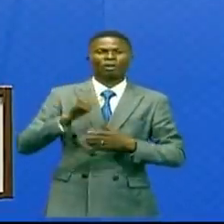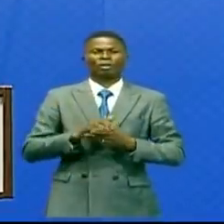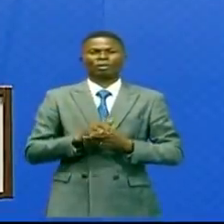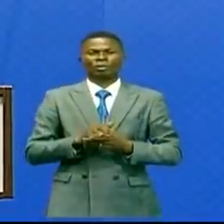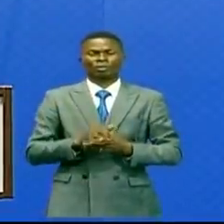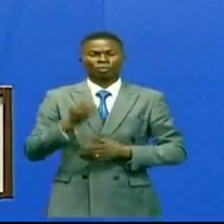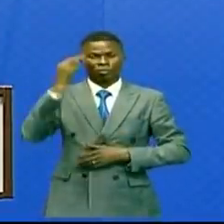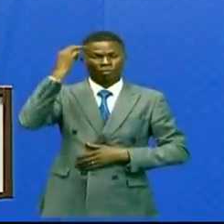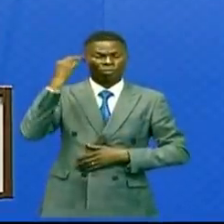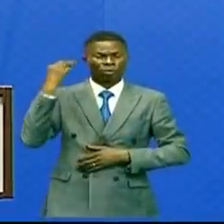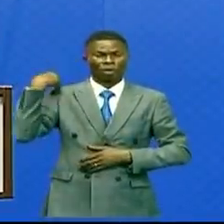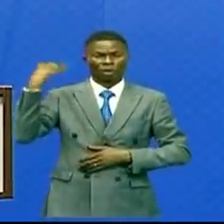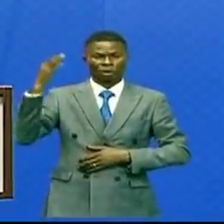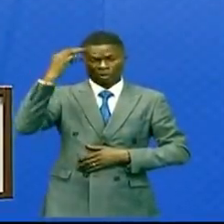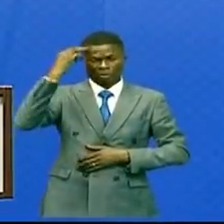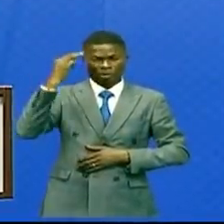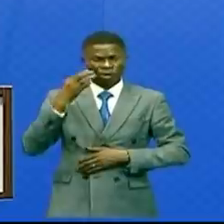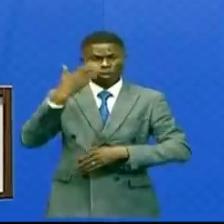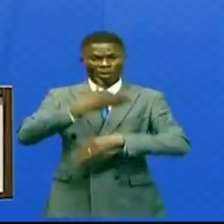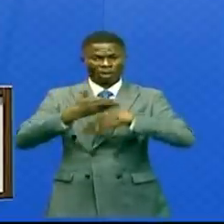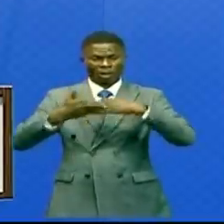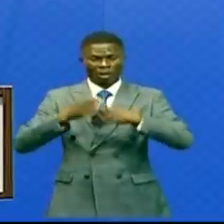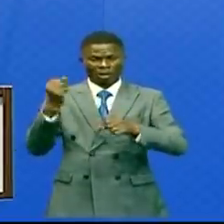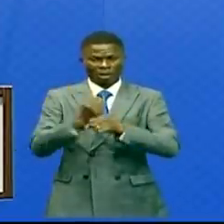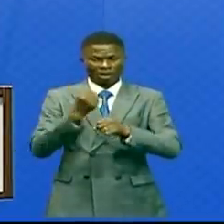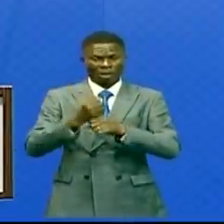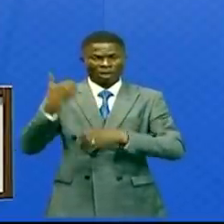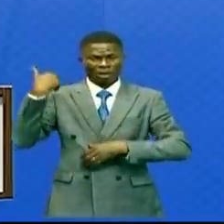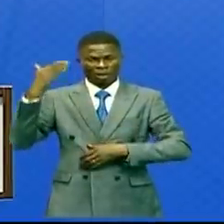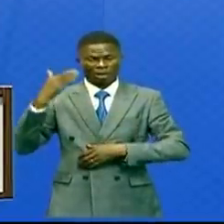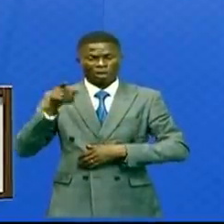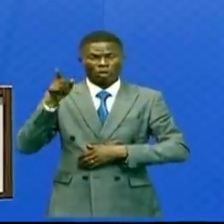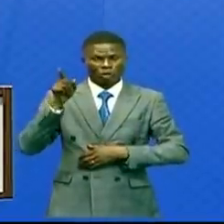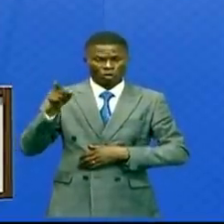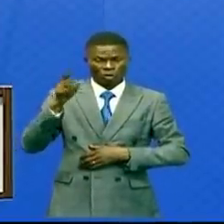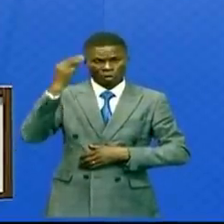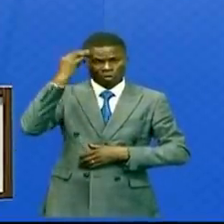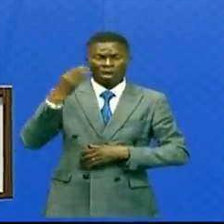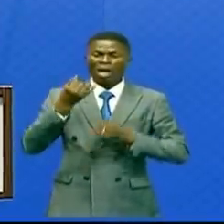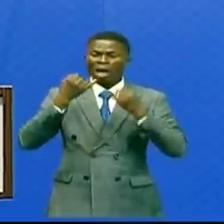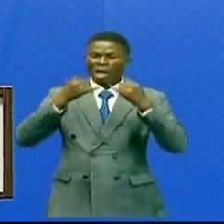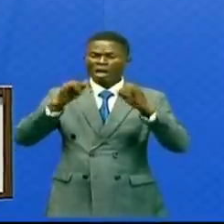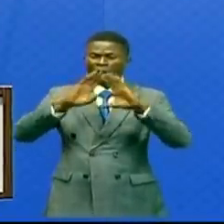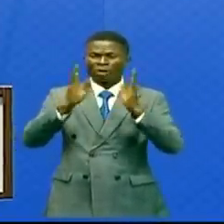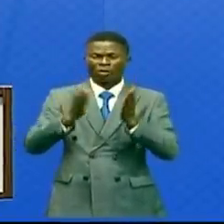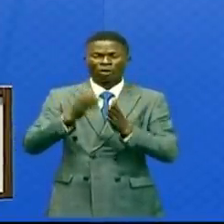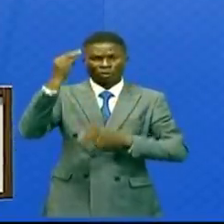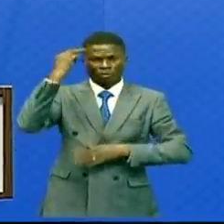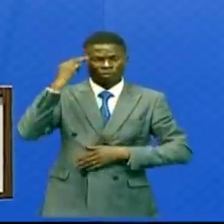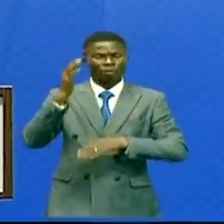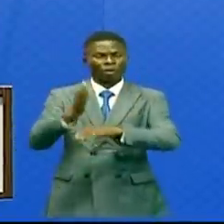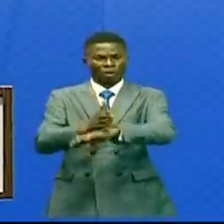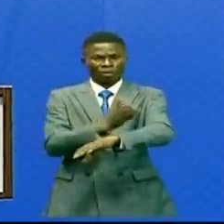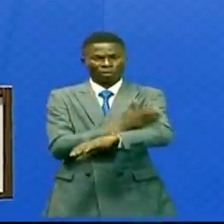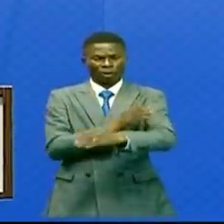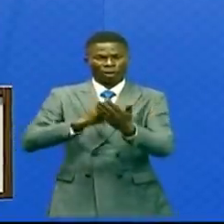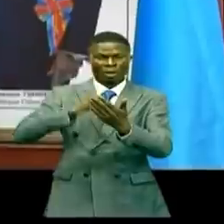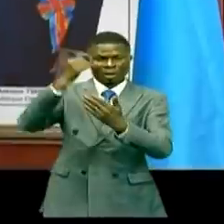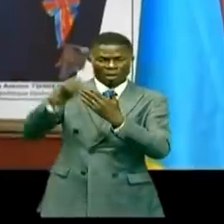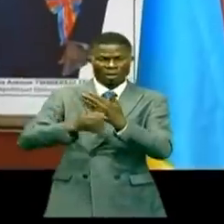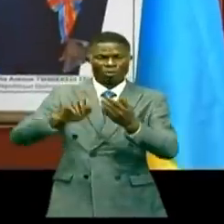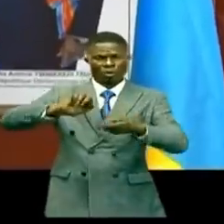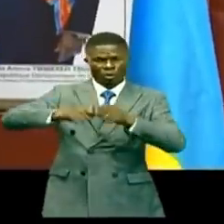Le ministre d'État, ministre des Infrastructures et Travaux Publics a pour sa part informé le Conseil de l'état d'avancement de projets